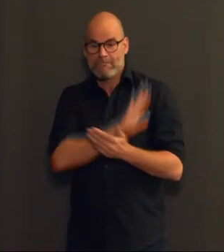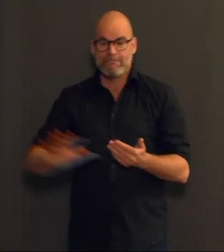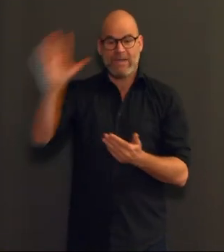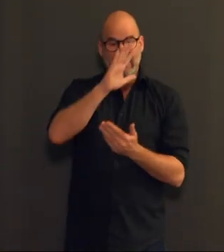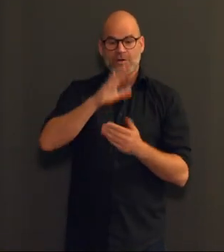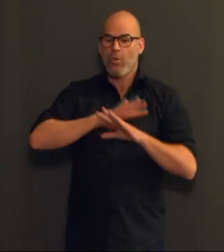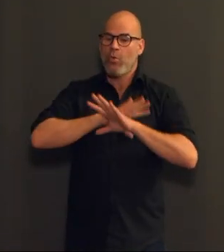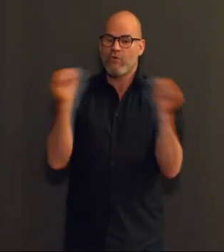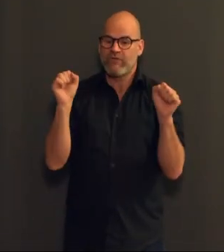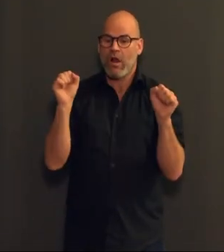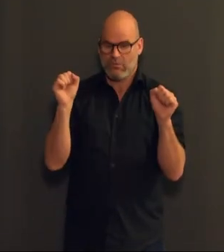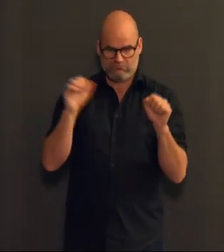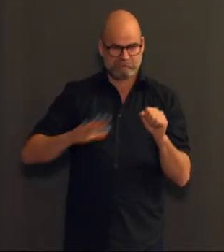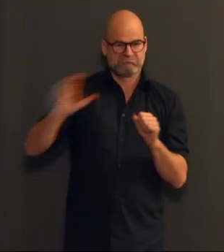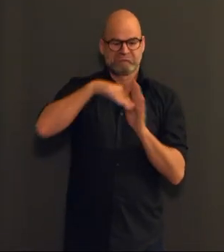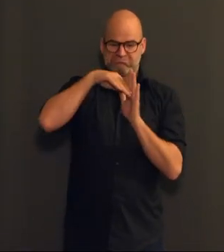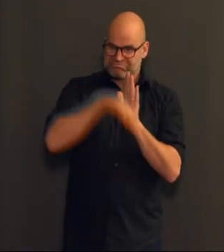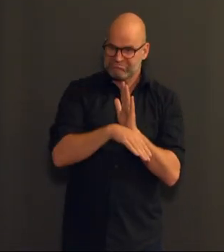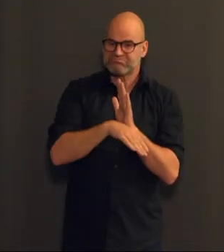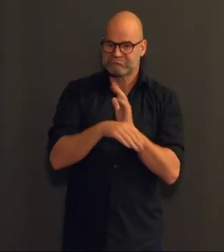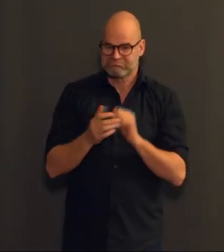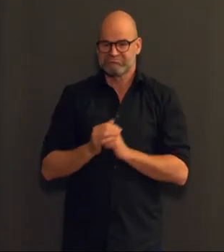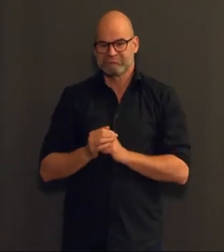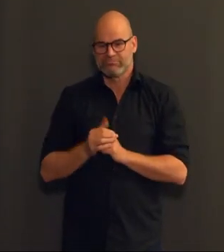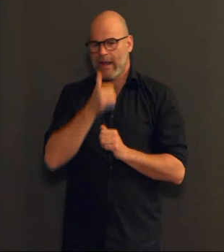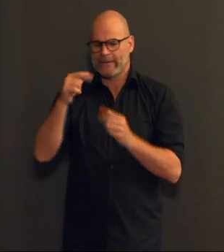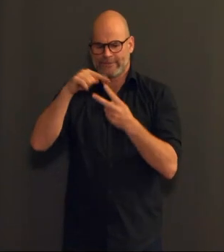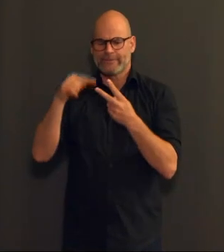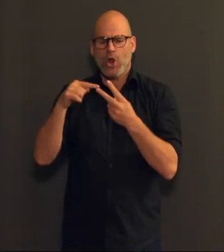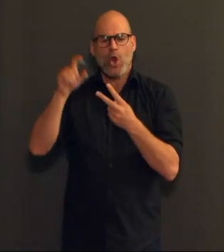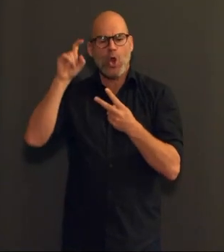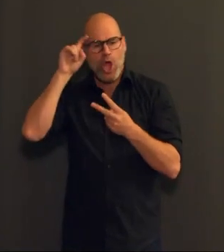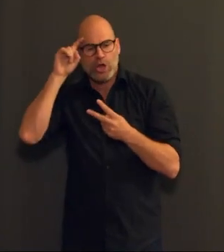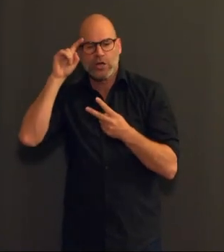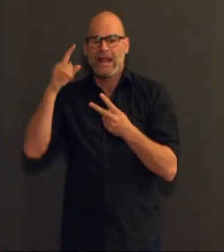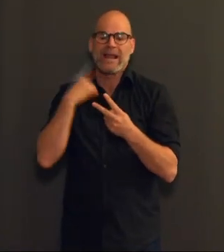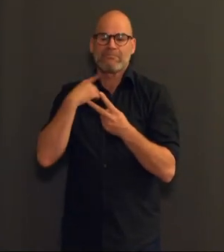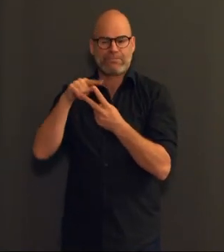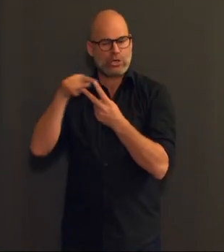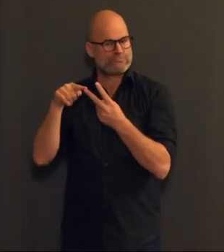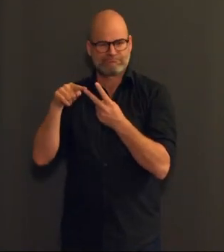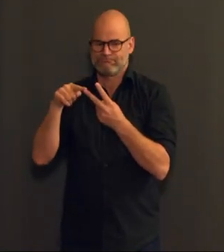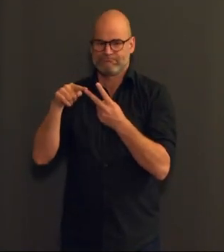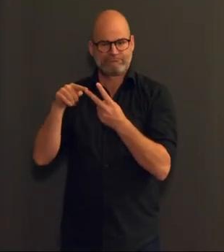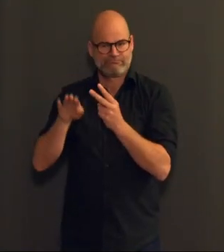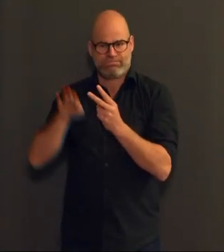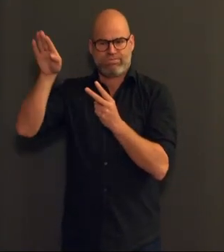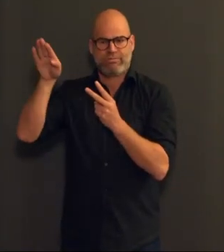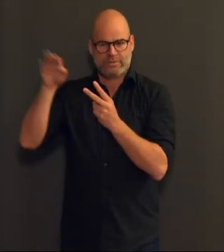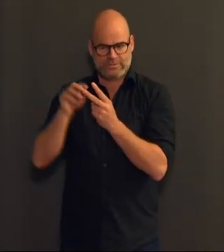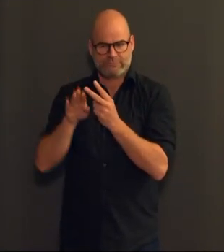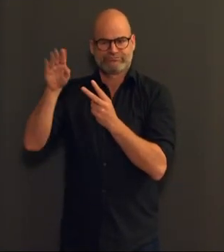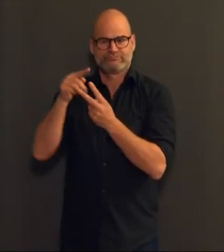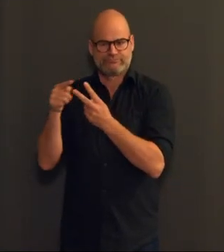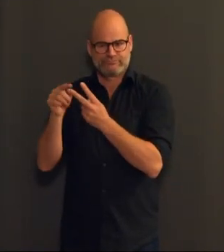die het tot voor kort beter deden, maar waar we nu wel een opvallende stijging zien van respectievelijk